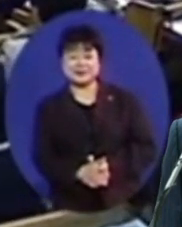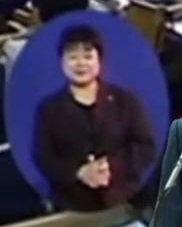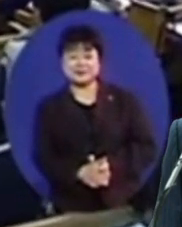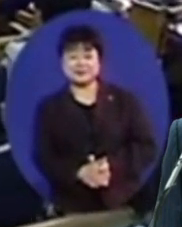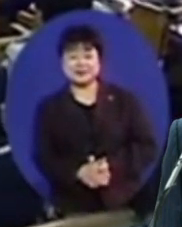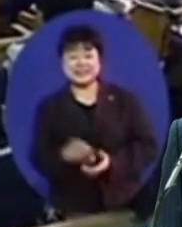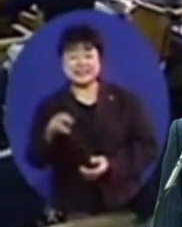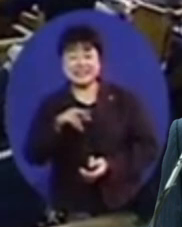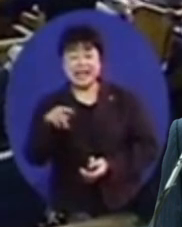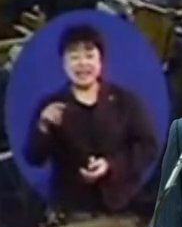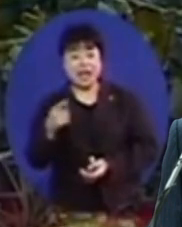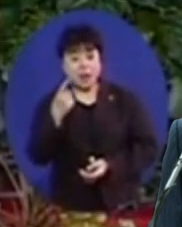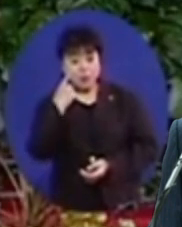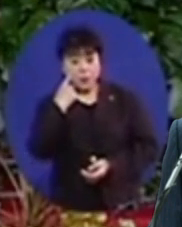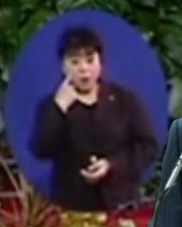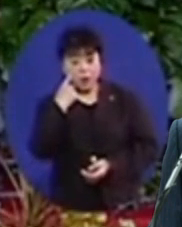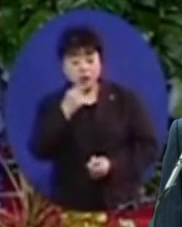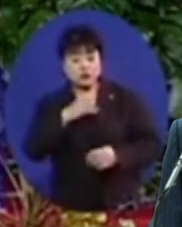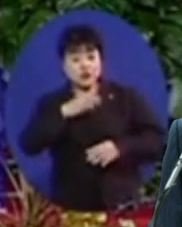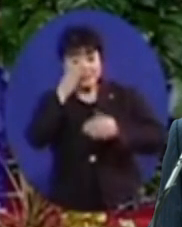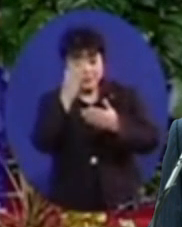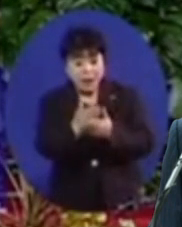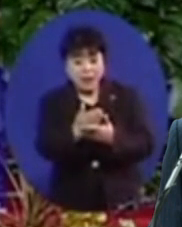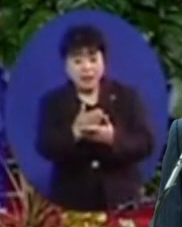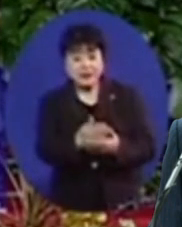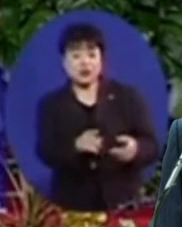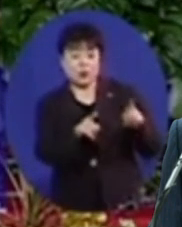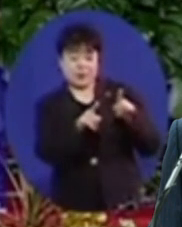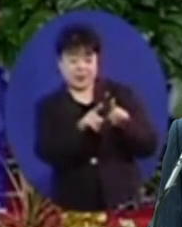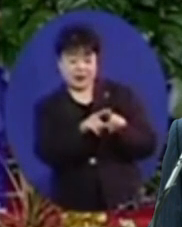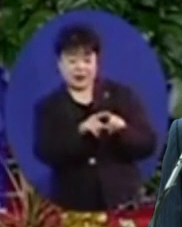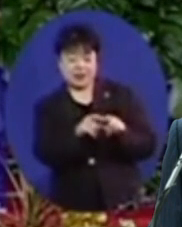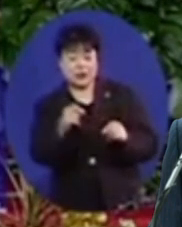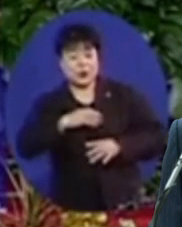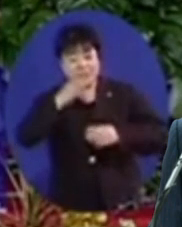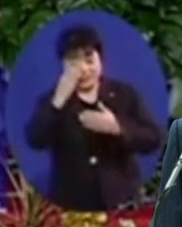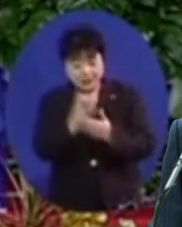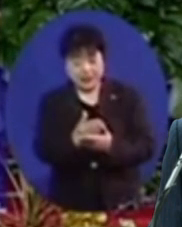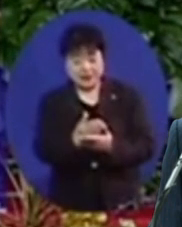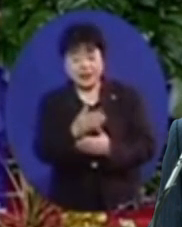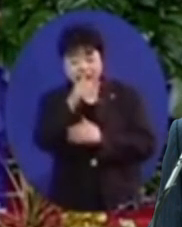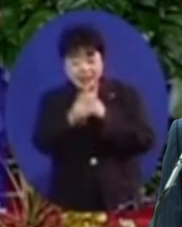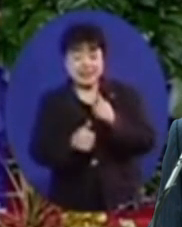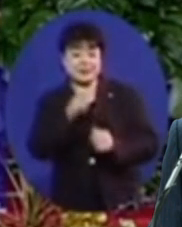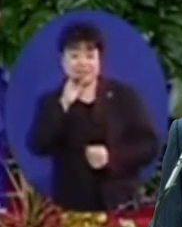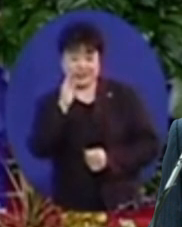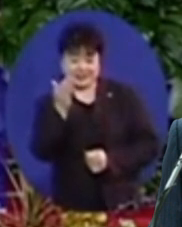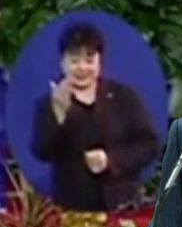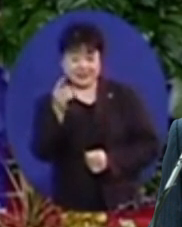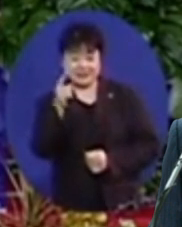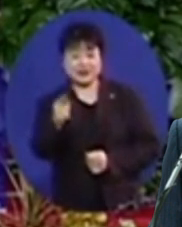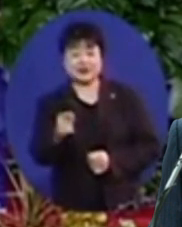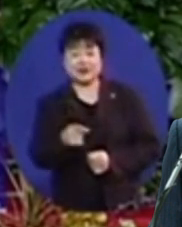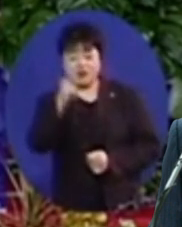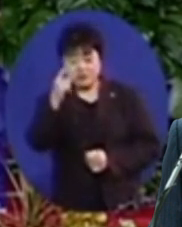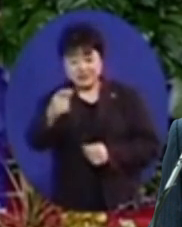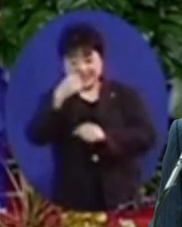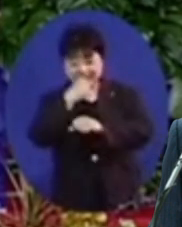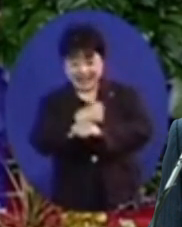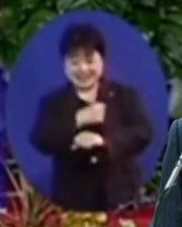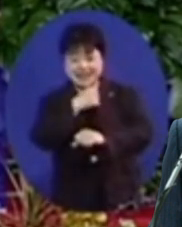이사야 41장 10절에는 두려워하지 말라 내가 너와 함께함이라 놀라지 말라 나는 내 하나님이 됨이라 내가 너를 굳세게